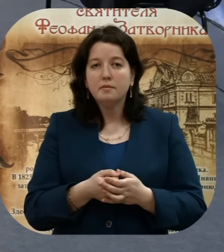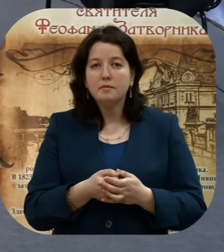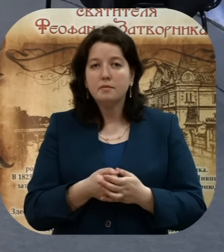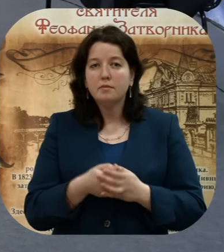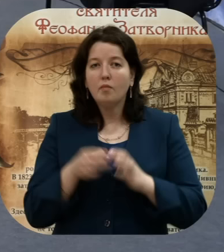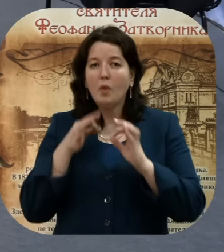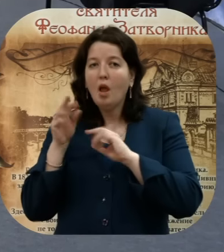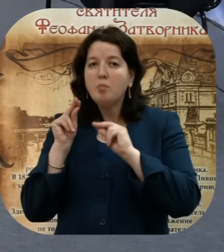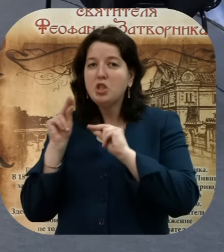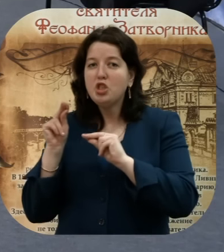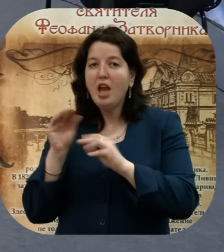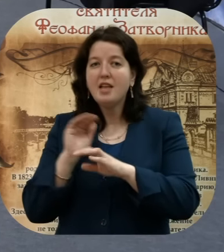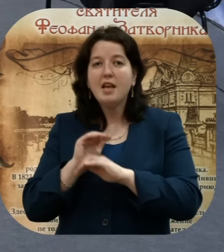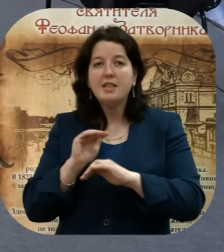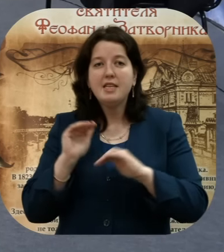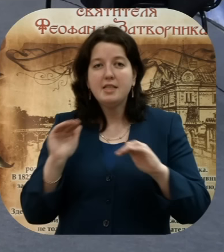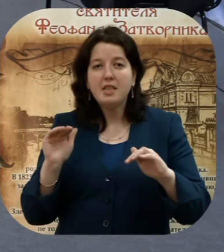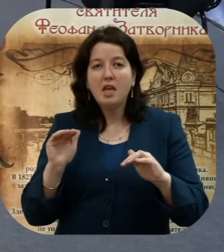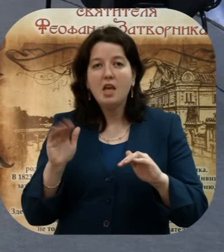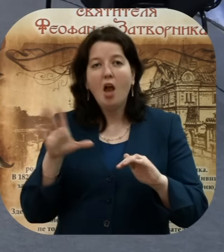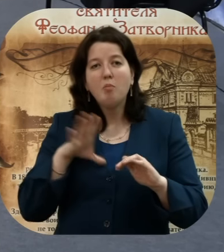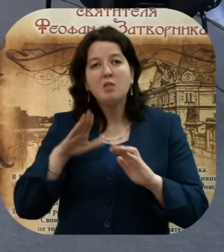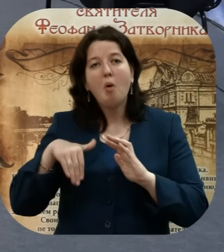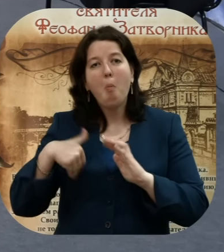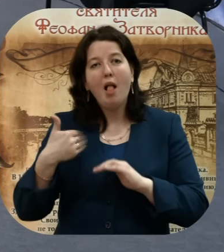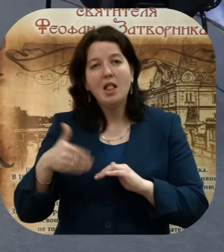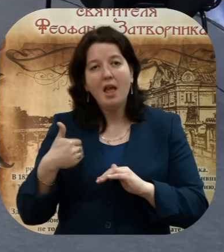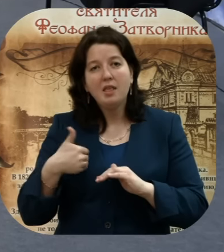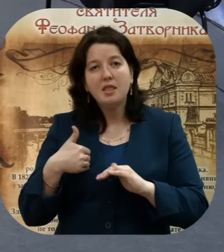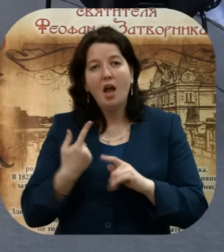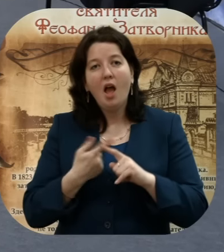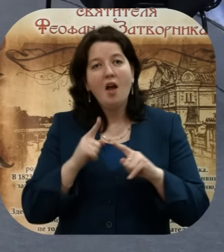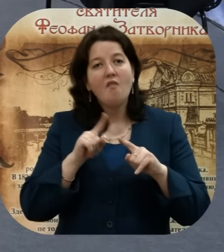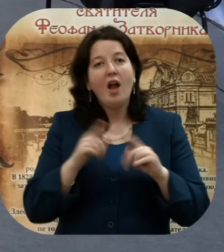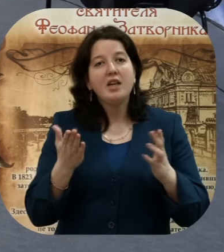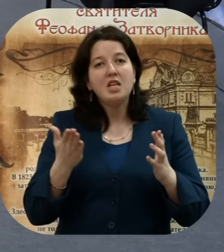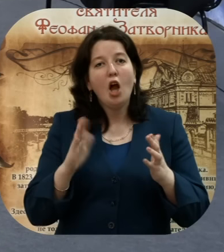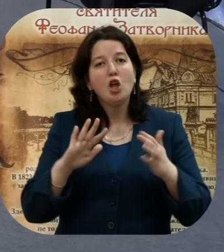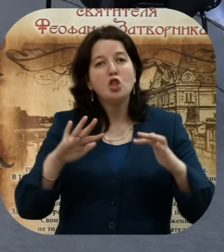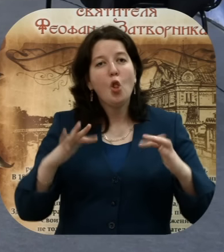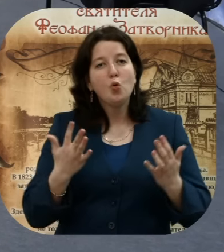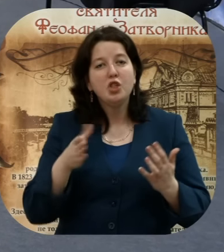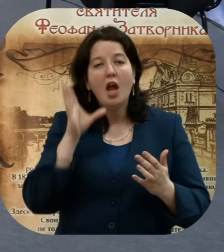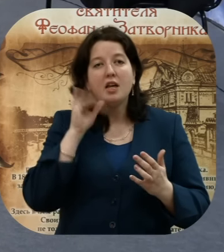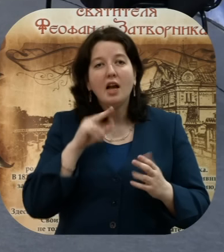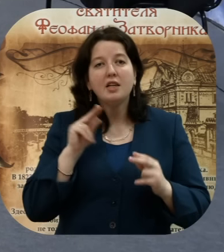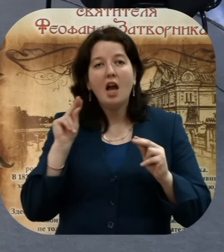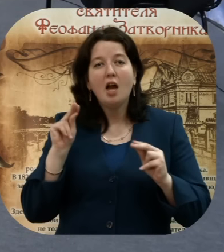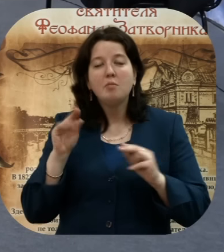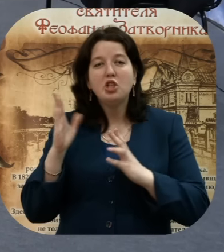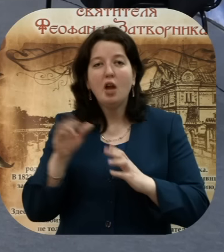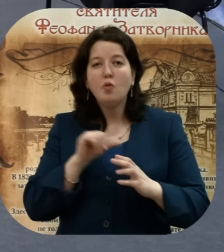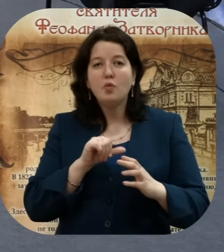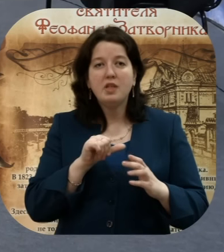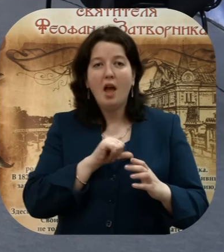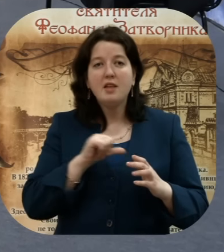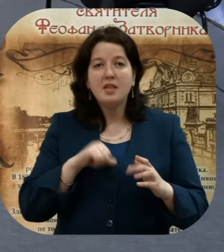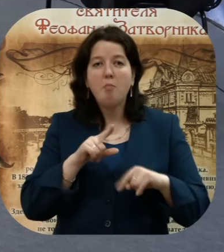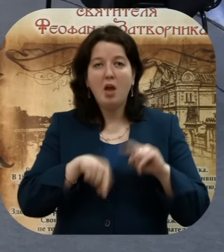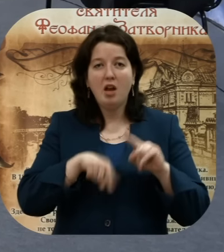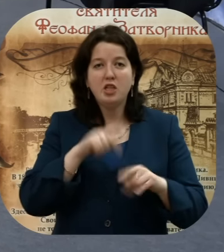Причащать детей было бы наиболее полезно в том случае, когда причащаются сами родители.